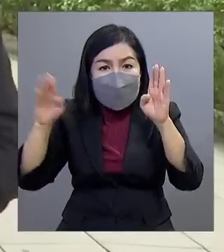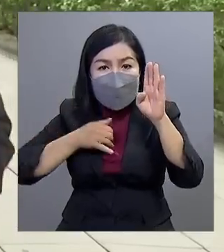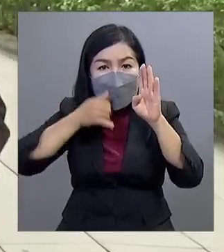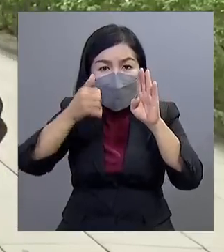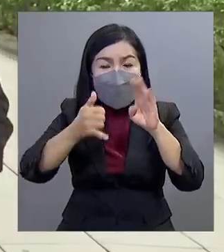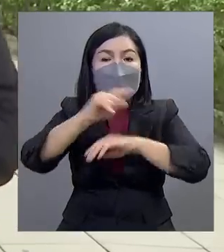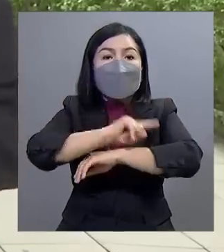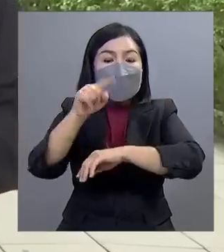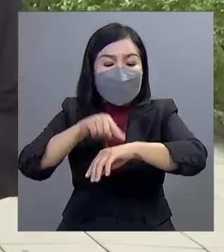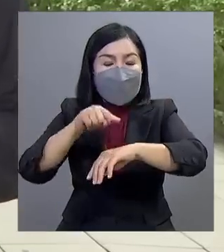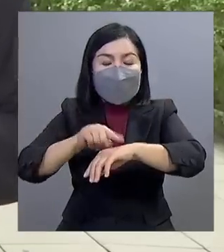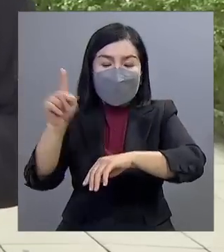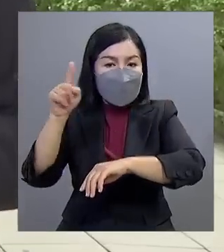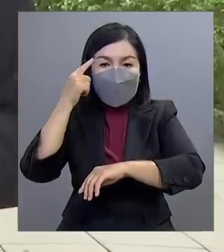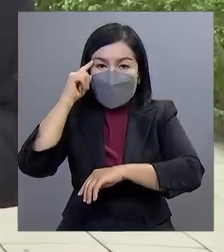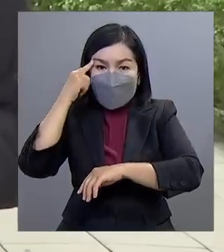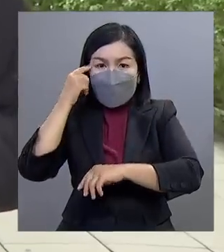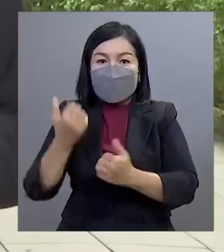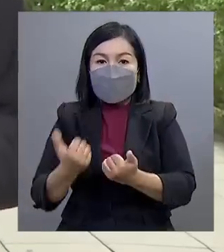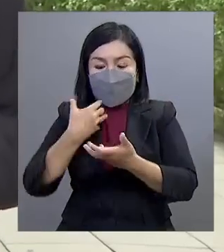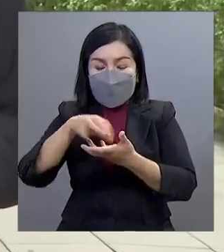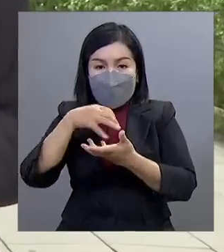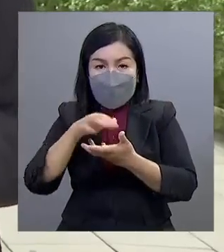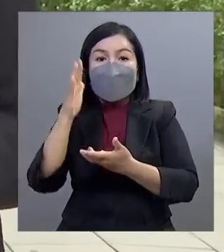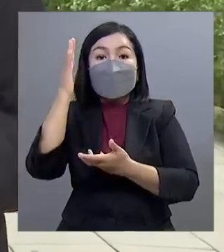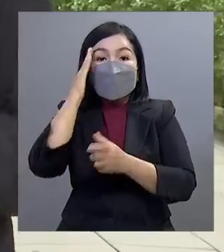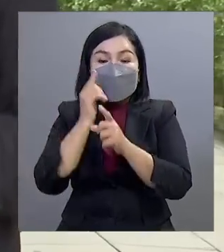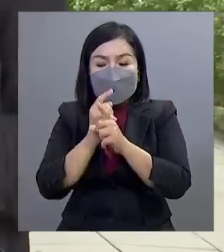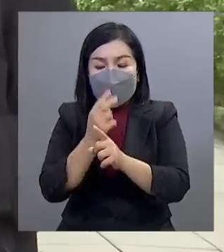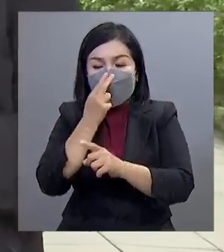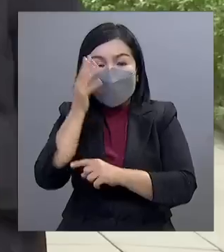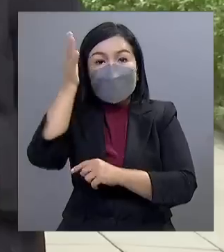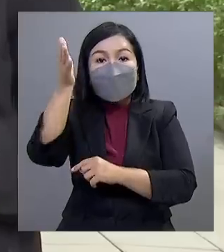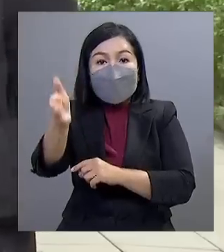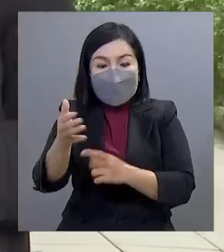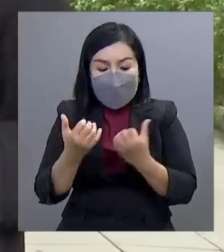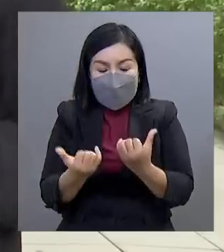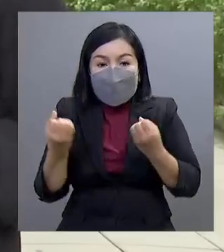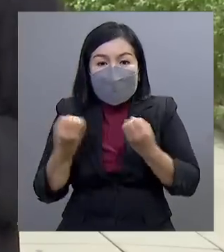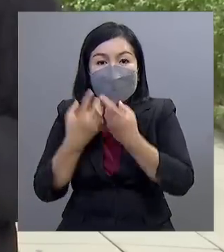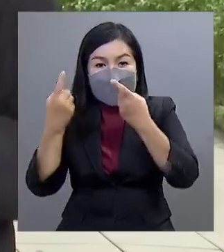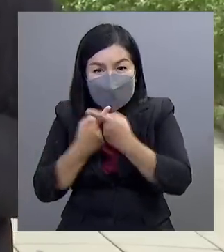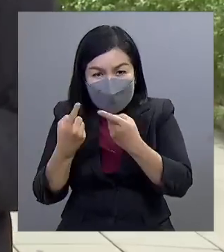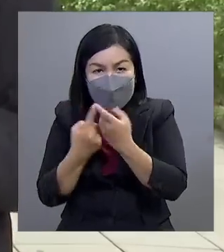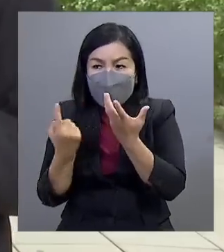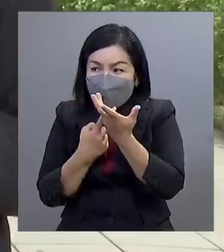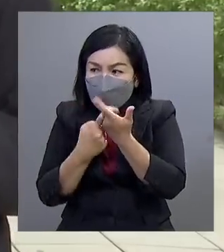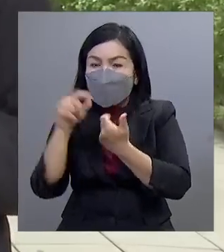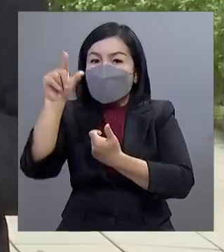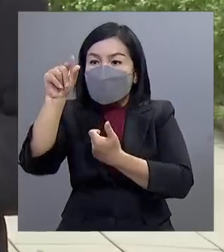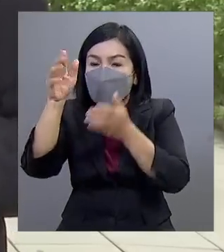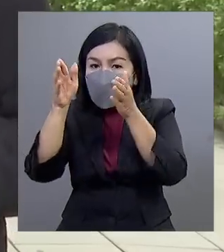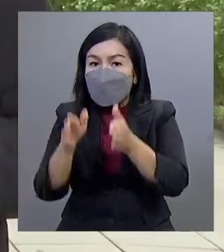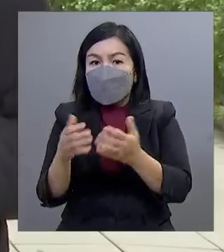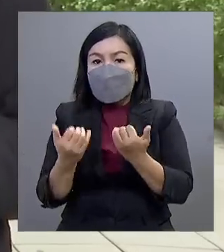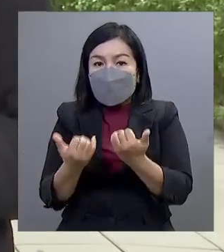าใดค่ะนี่เป็นสถานการณ์ที่อาจจะต้องติดตามกันต่อไปด้วยนะคะเพราะว่าตอนนี้มีผู้บาดเจ็บกันกว่า20คนนะคะเท่าที่ทางเจ้าหน้าที่กู้